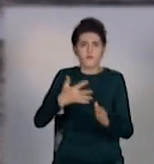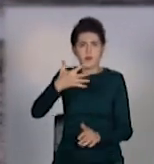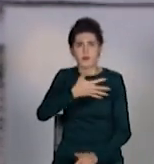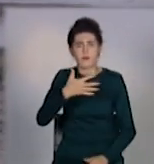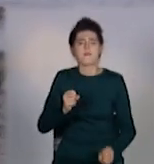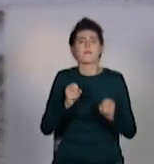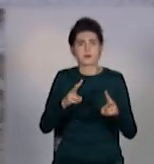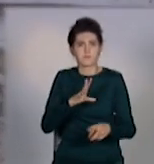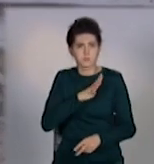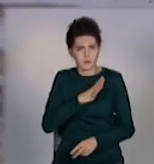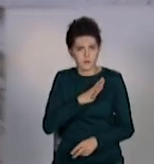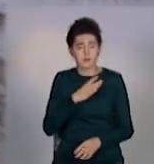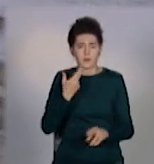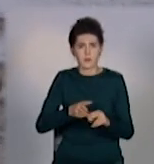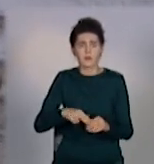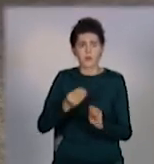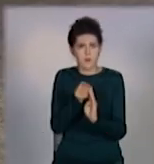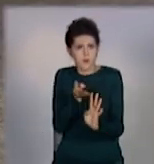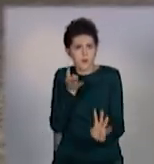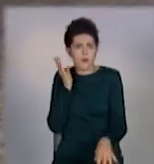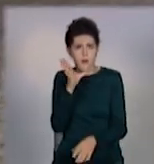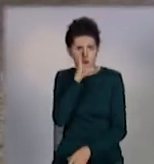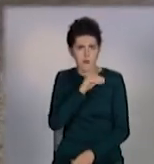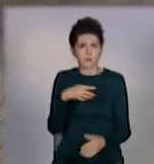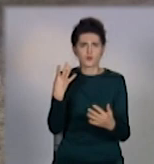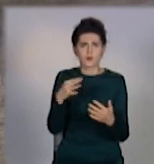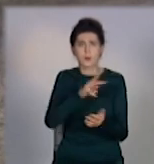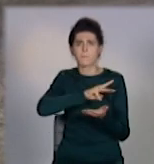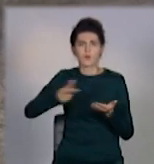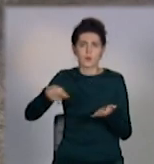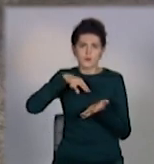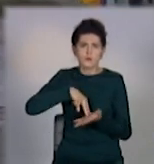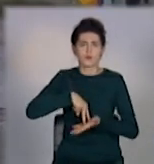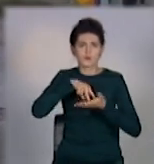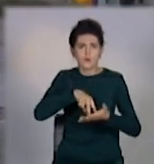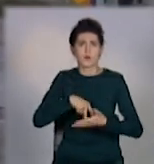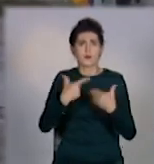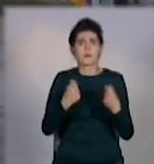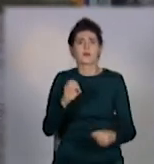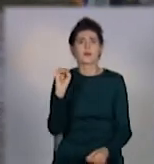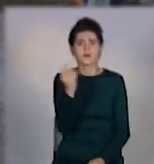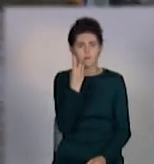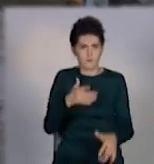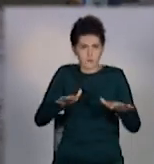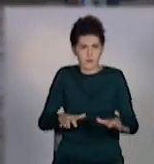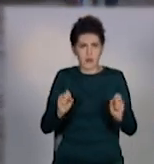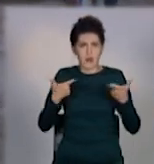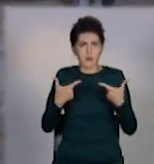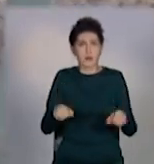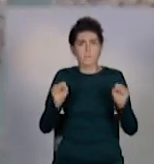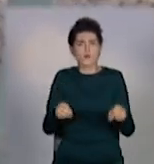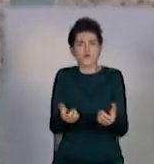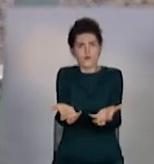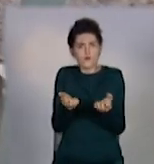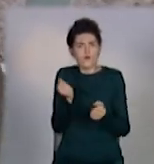У черзі можна застрягнути майже на 40 хвилин. Це джерело на околиці – єдине місце, де є можливість набрати води. А